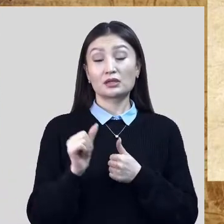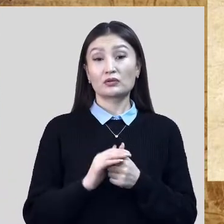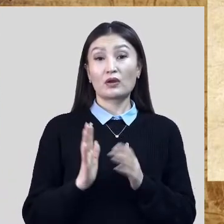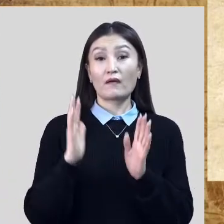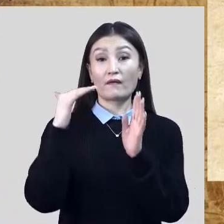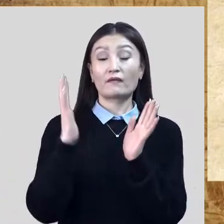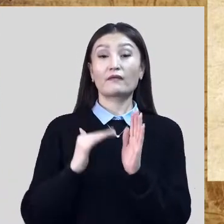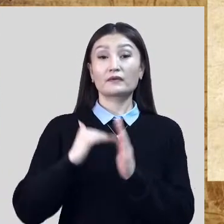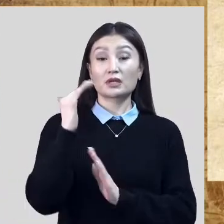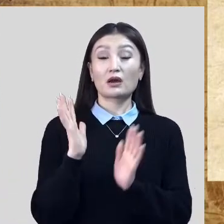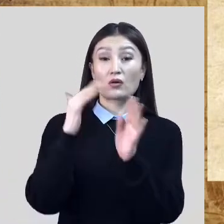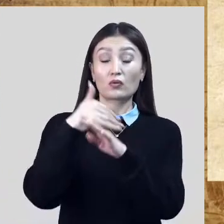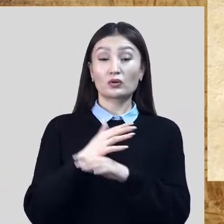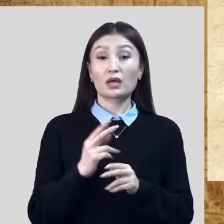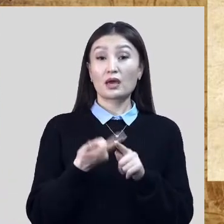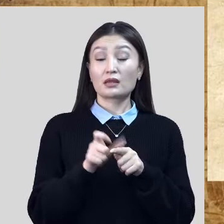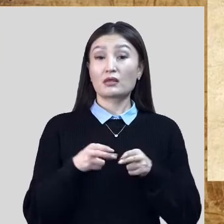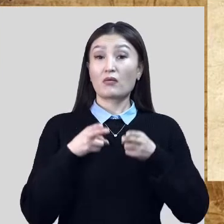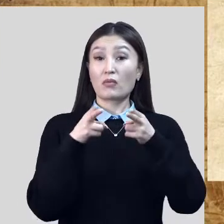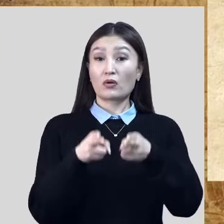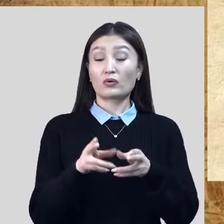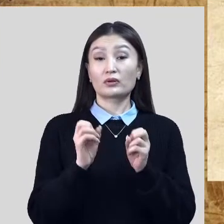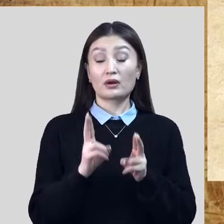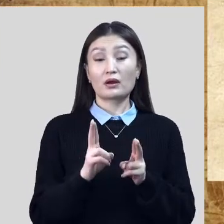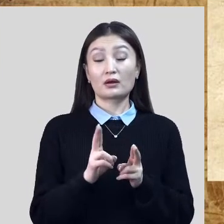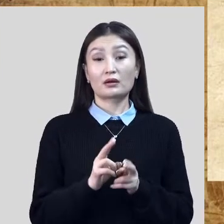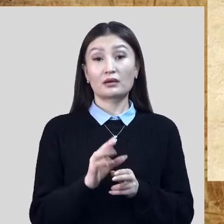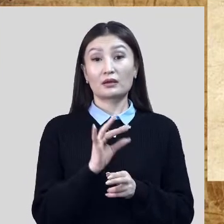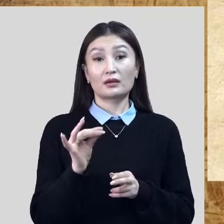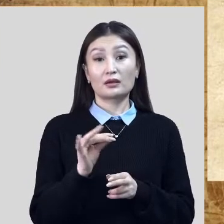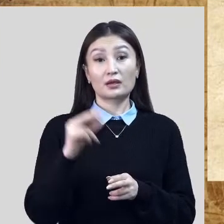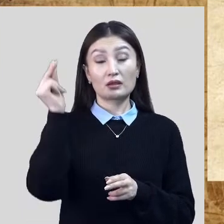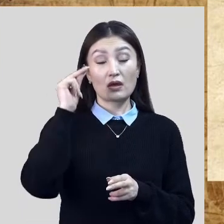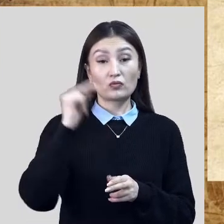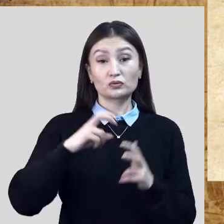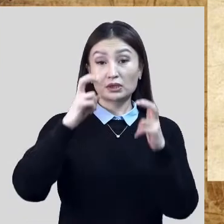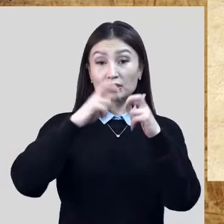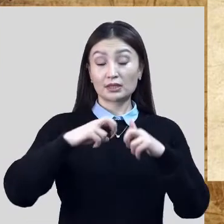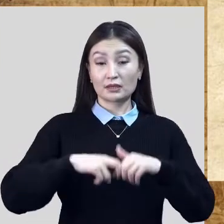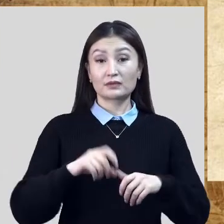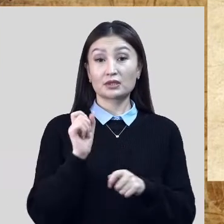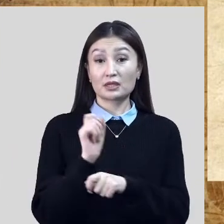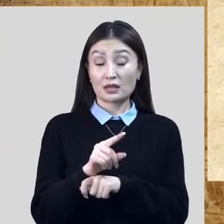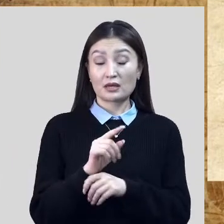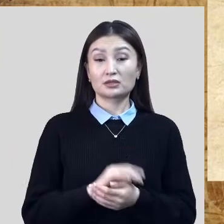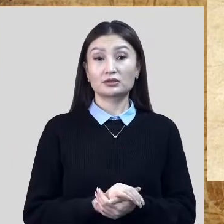пастбища. Этот поход имел как карательные, так и научно-исследовательские